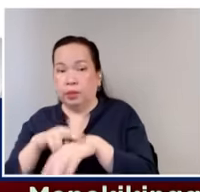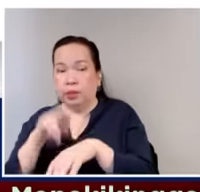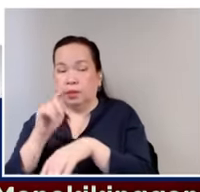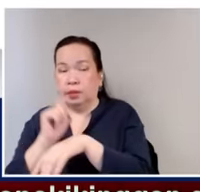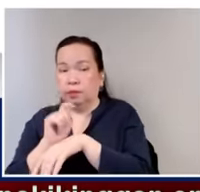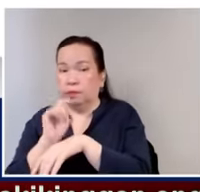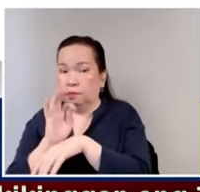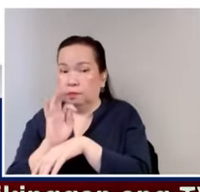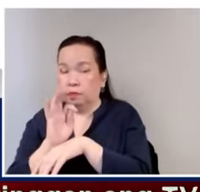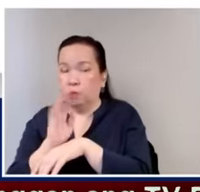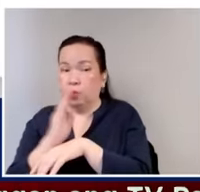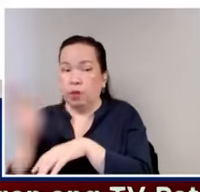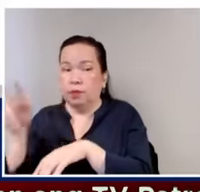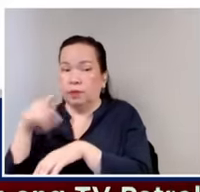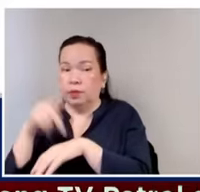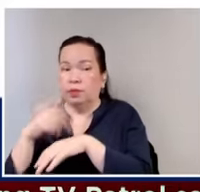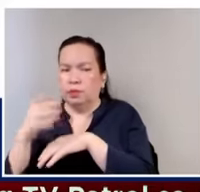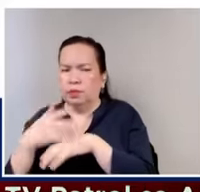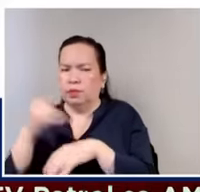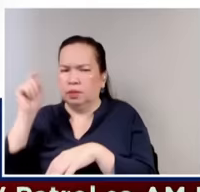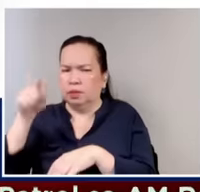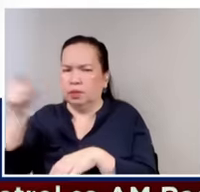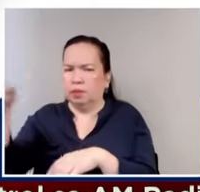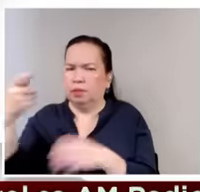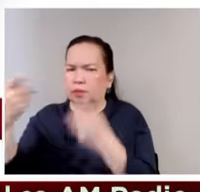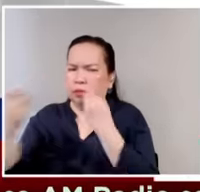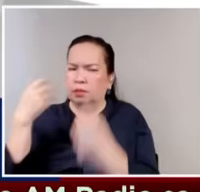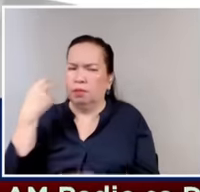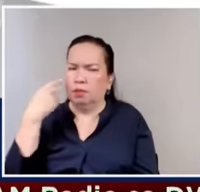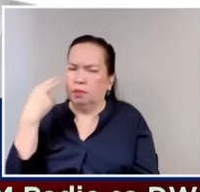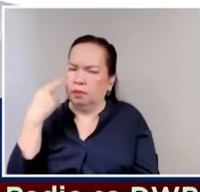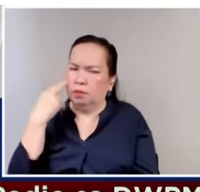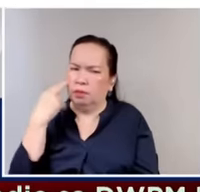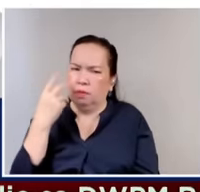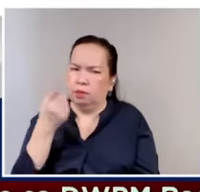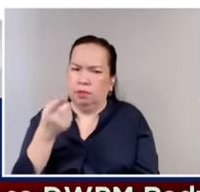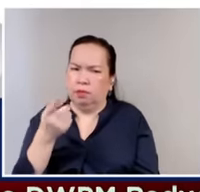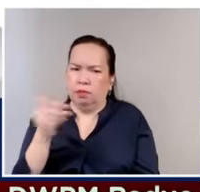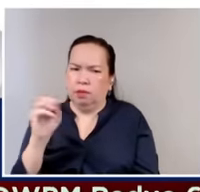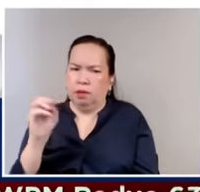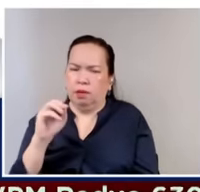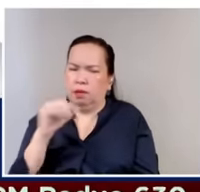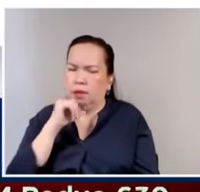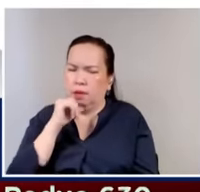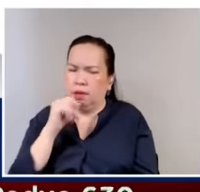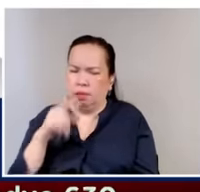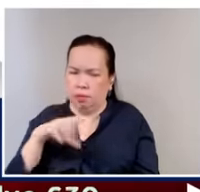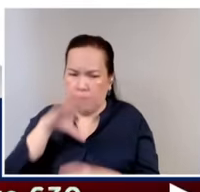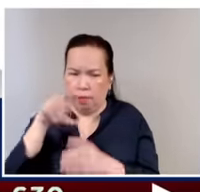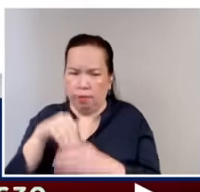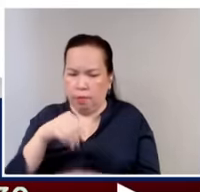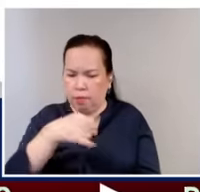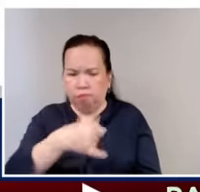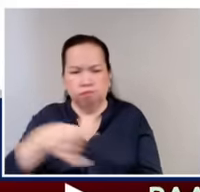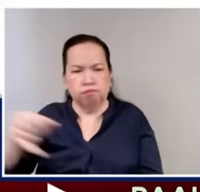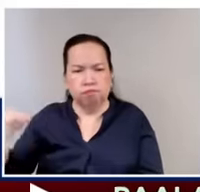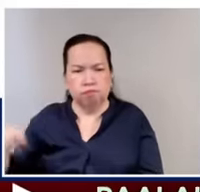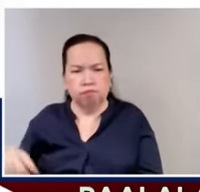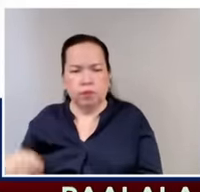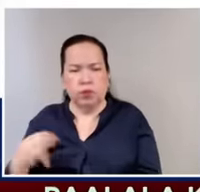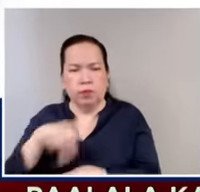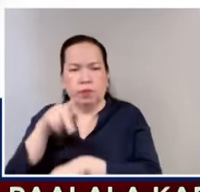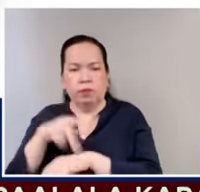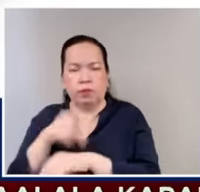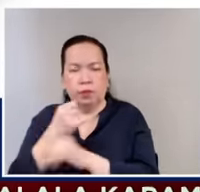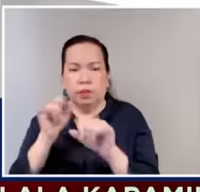Sea, kailangang magpaliwanag ni Roque dahil labag sa soberanya ng Pilipinas ang ganitong kasunduan kung